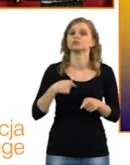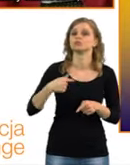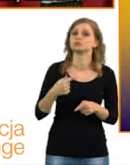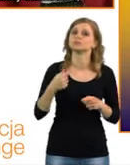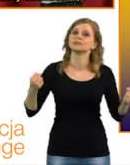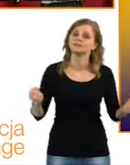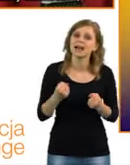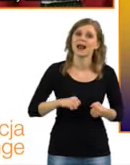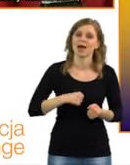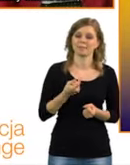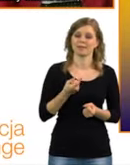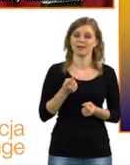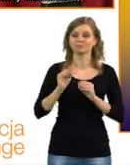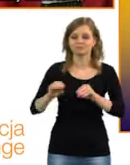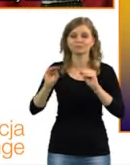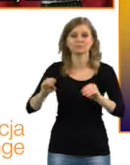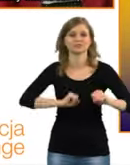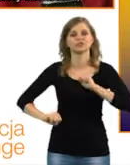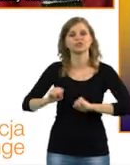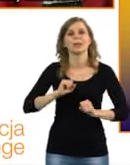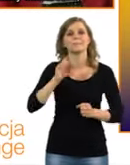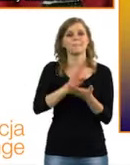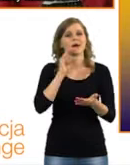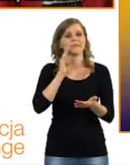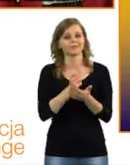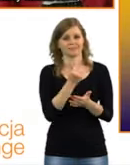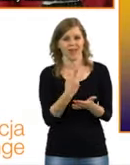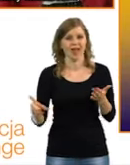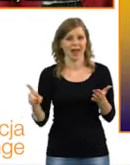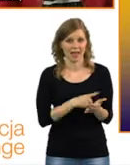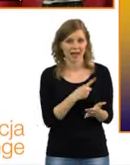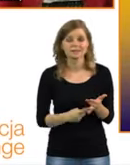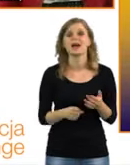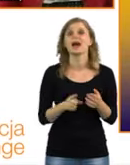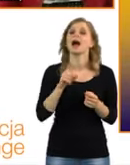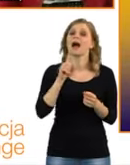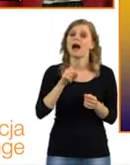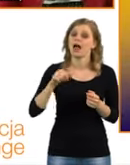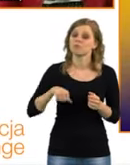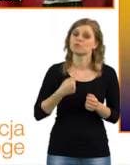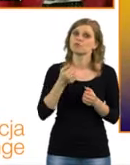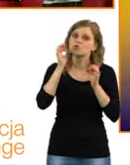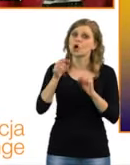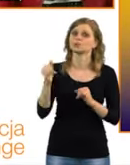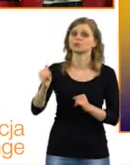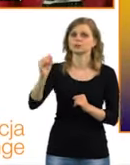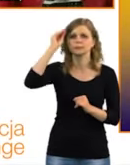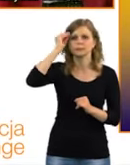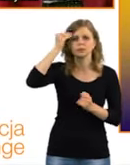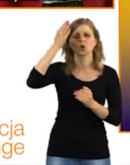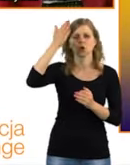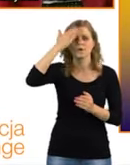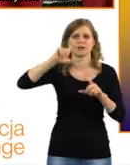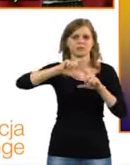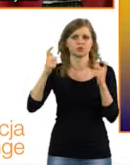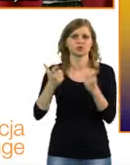staramy się, żeby ćwiczenia były powtarzane wielokrotnie, żeby zostały dobrze utrwalone,